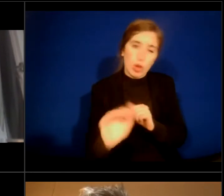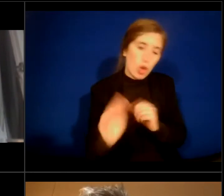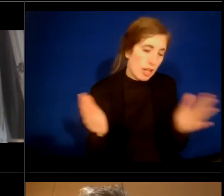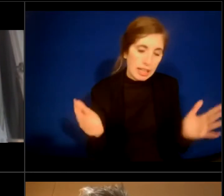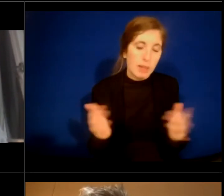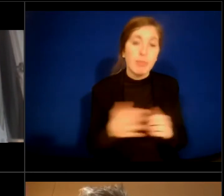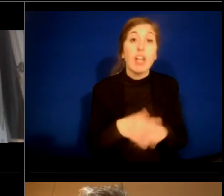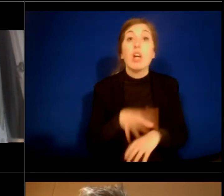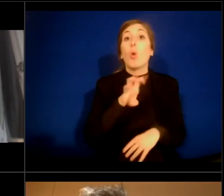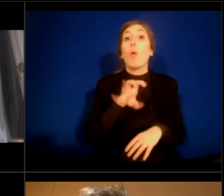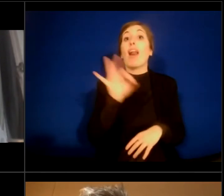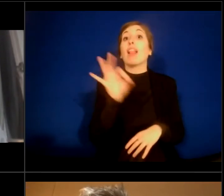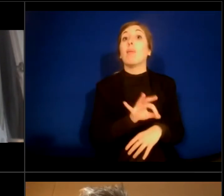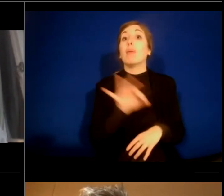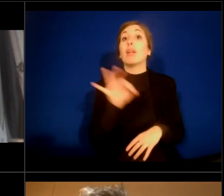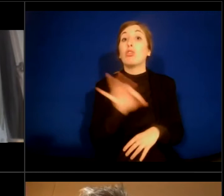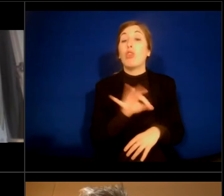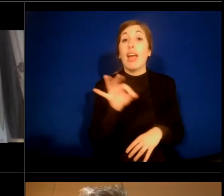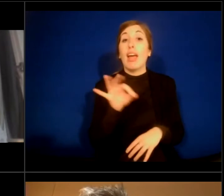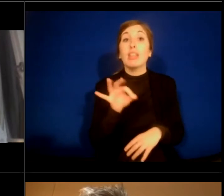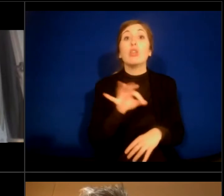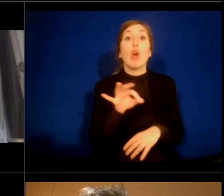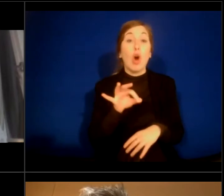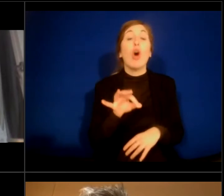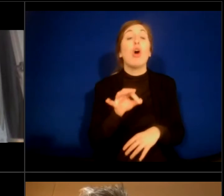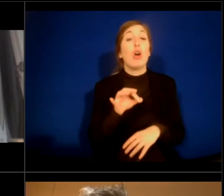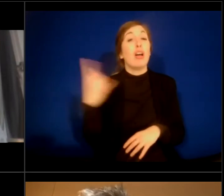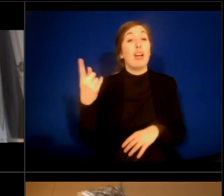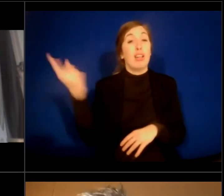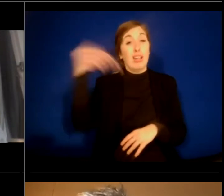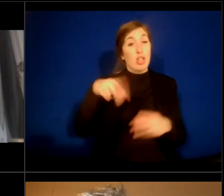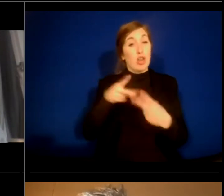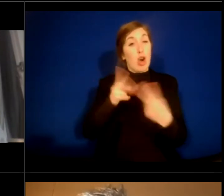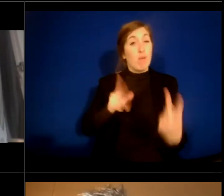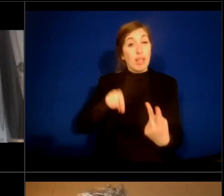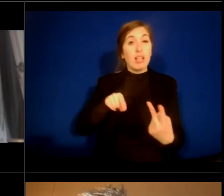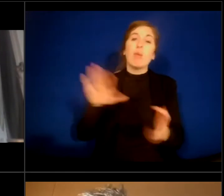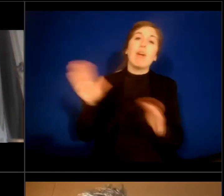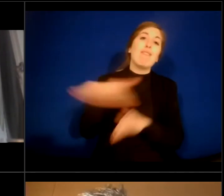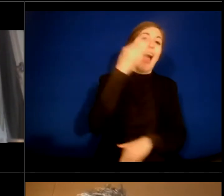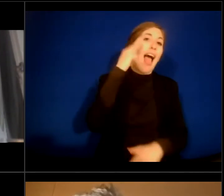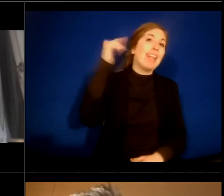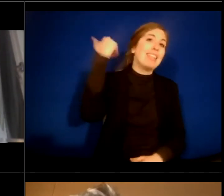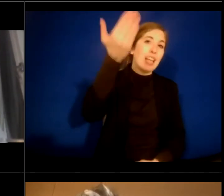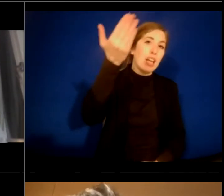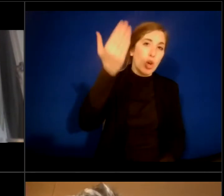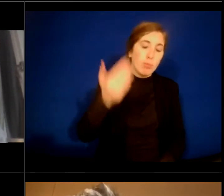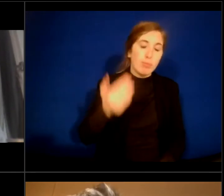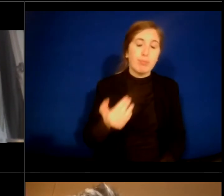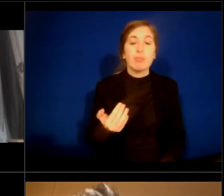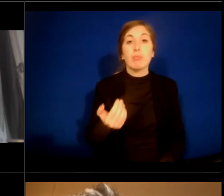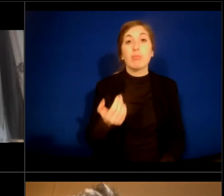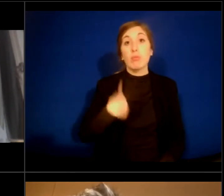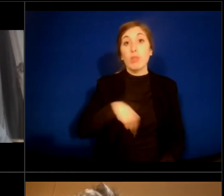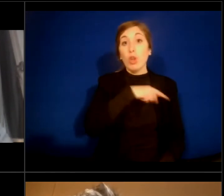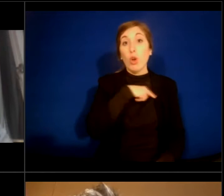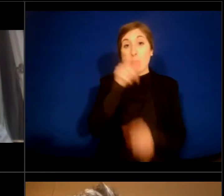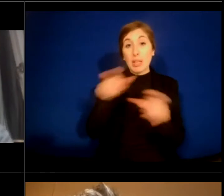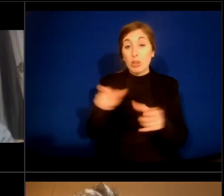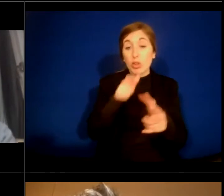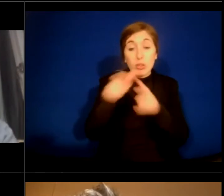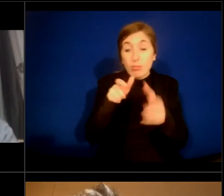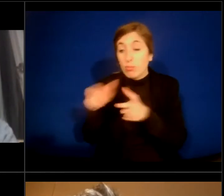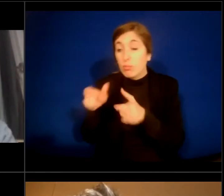un 40% va all'estero, si muove all'estero. E le persone con cui abbiamo parlato noi ci riferivano di Romania,